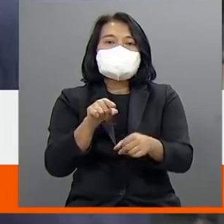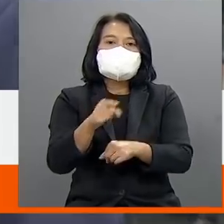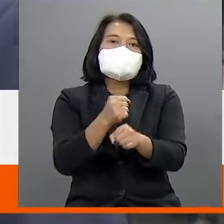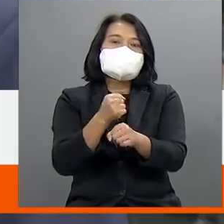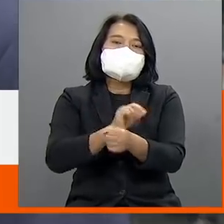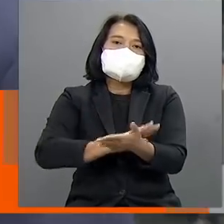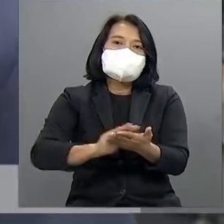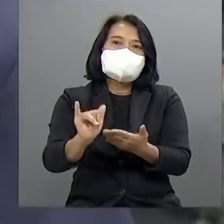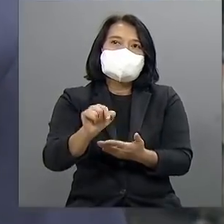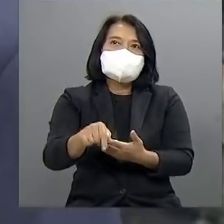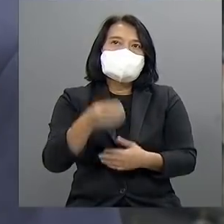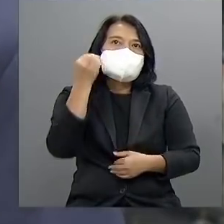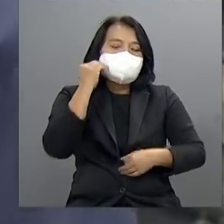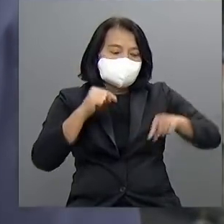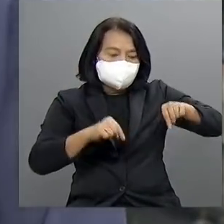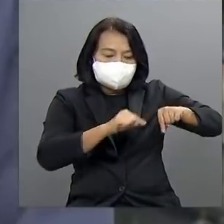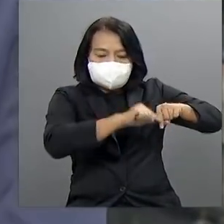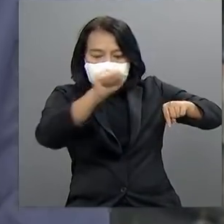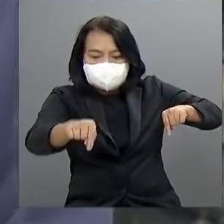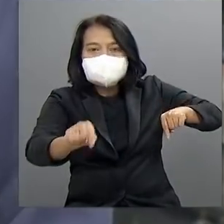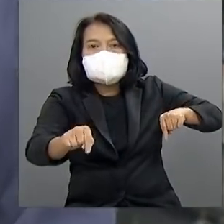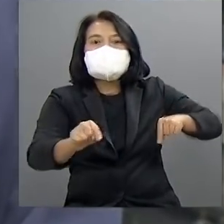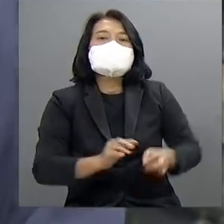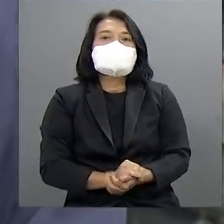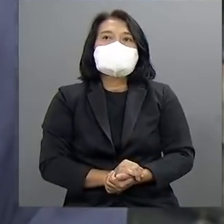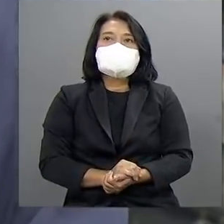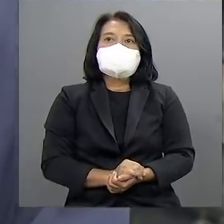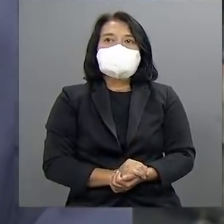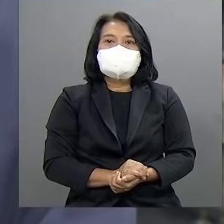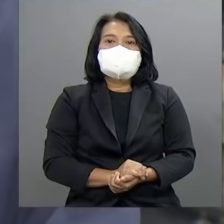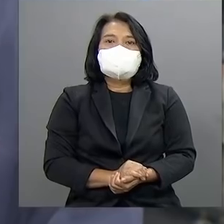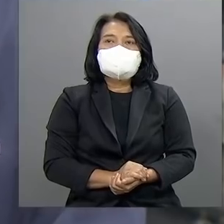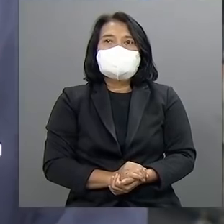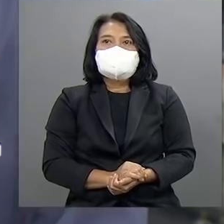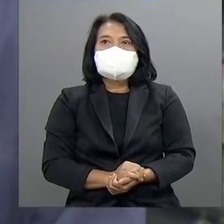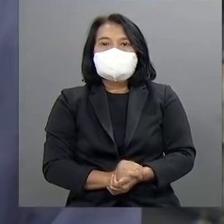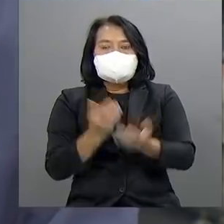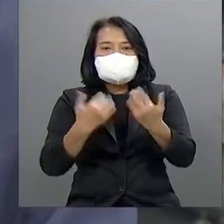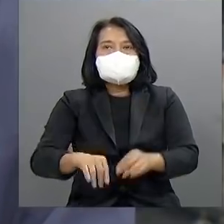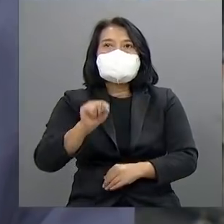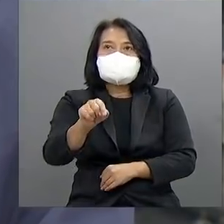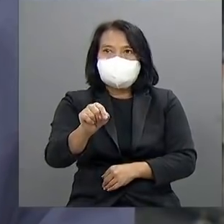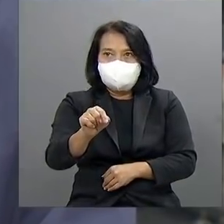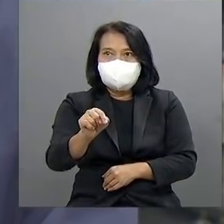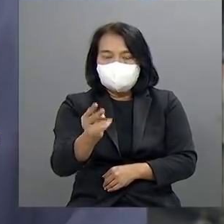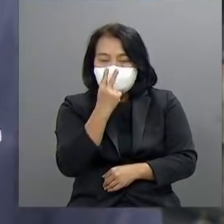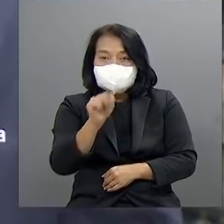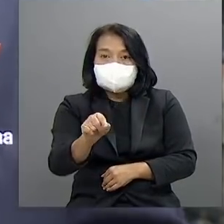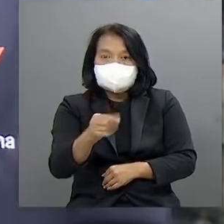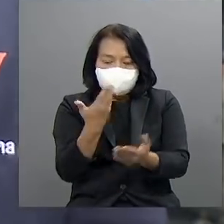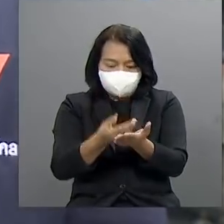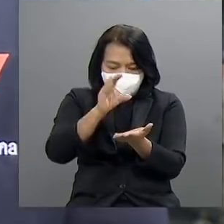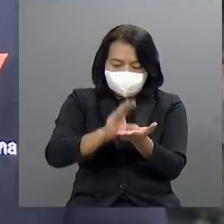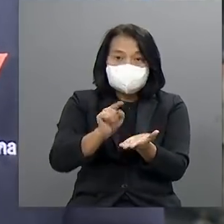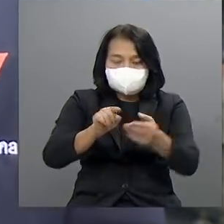ตรงนี้จะถึงตรงเลยคลองตีสะพานไปนิดนึงนะฮะมันก็เป็นแค่ช่วงเดียวเพราะฉะนั้นตรงนี้ผมว่าต้องมาดูเรื่องงบจัดสรรกันลงมาอีกทีนึงเ